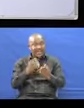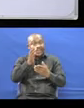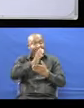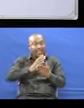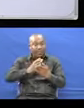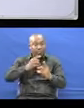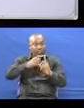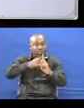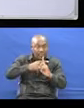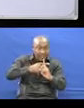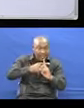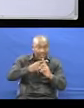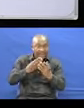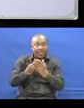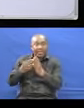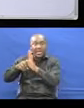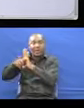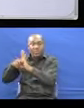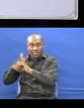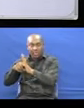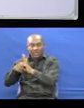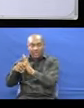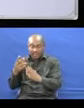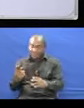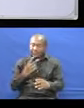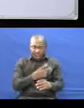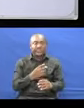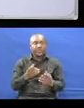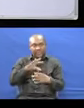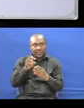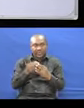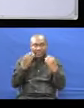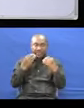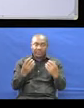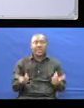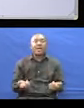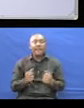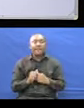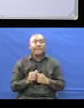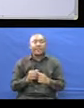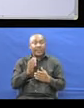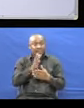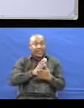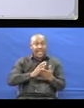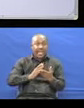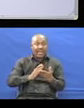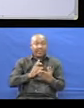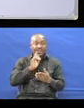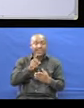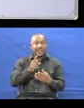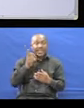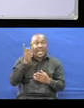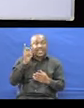kujumlisha na sehemu kutoa. Tutajifunza vyote kwa pamoja. Sehemu gani tunaenda kujumlisha? Sehemu zenye